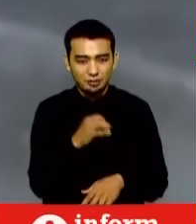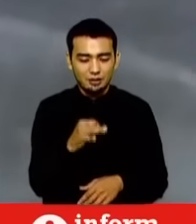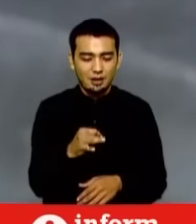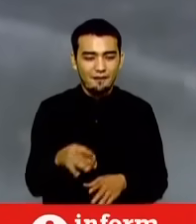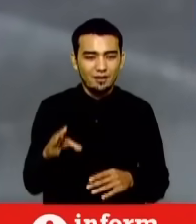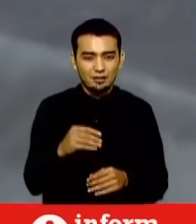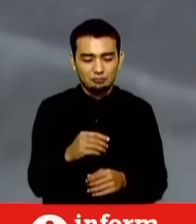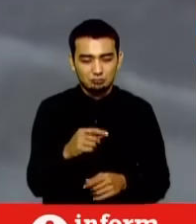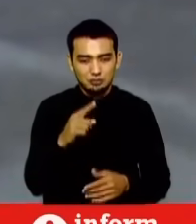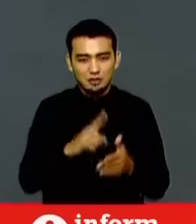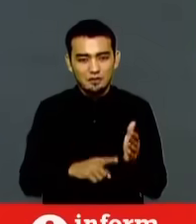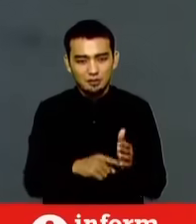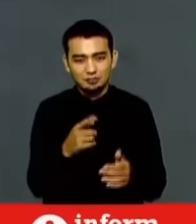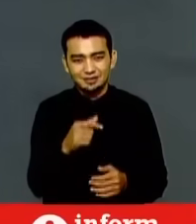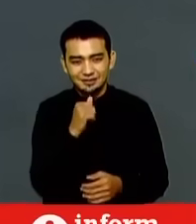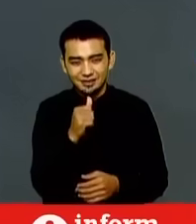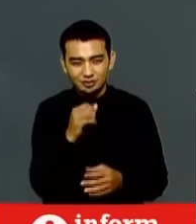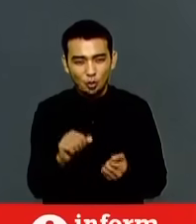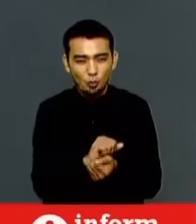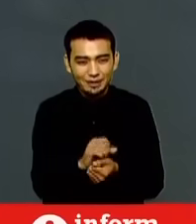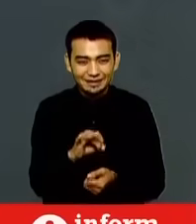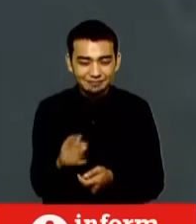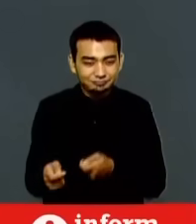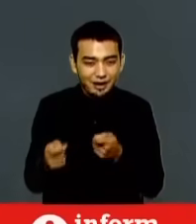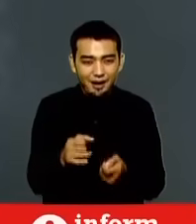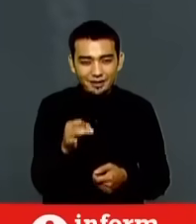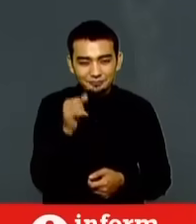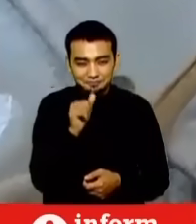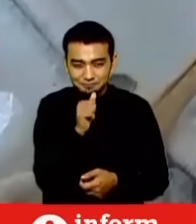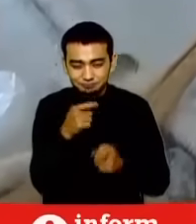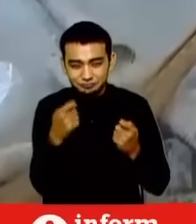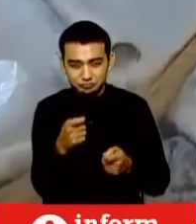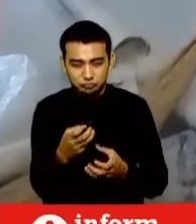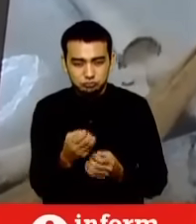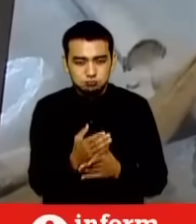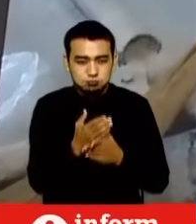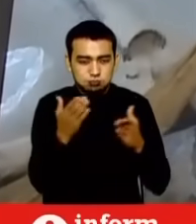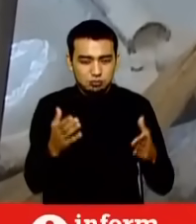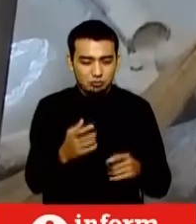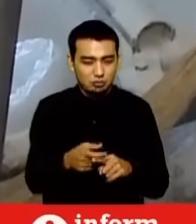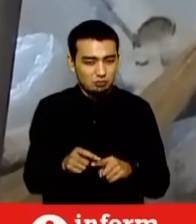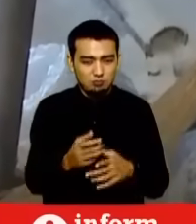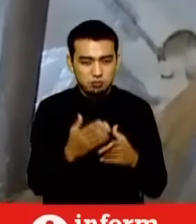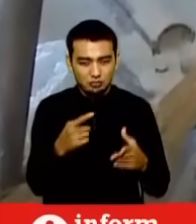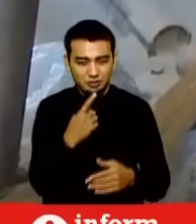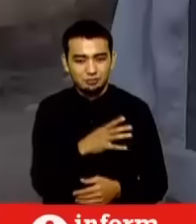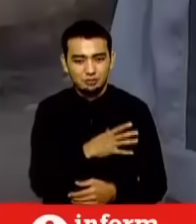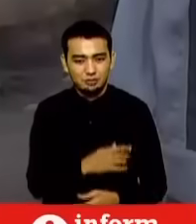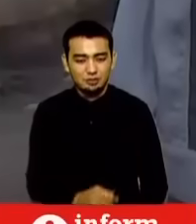күмәнмен қарайды. Пікірлерінше, бұл құжат бойынша кіргізілген шекер, ал көлеңкелі импорт көлемі әлдеқайда көп болуы